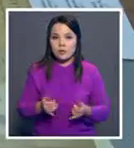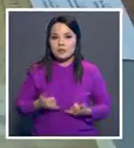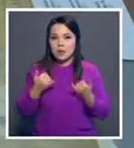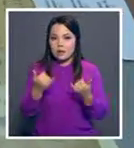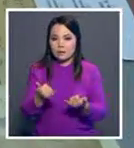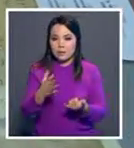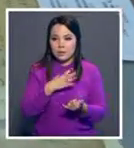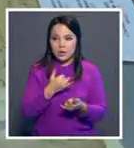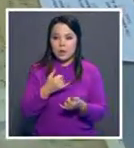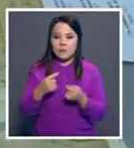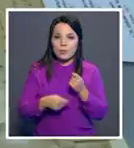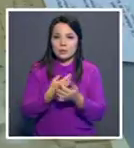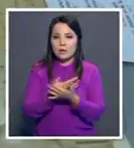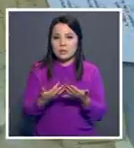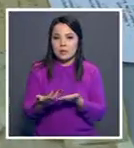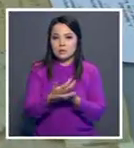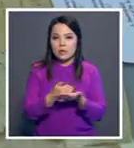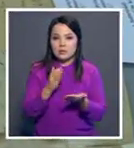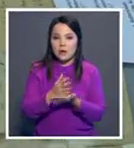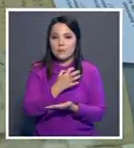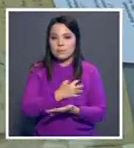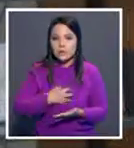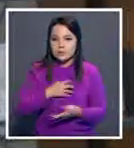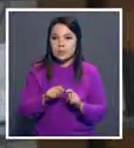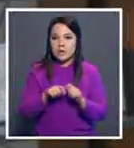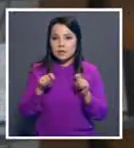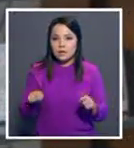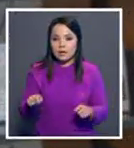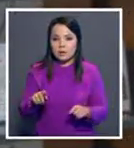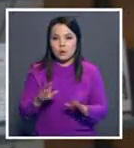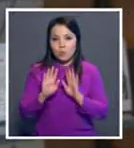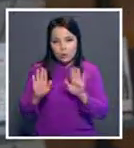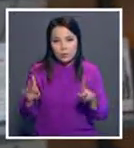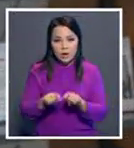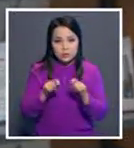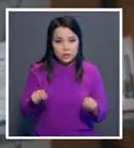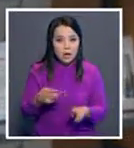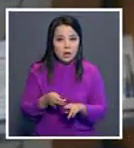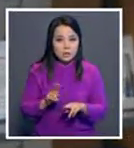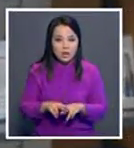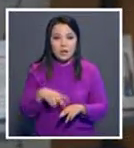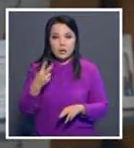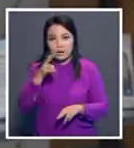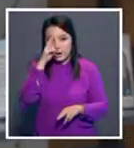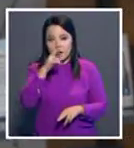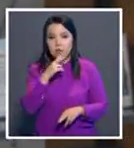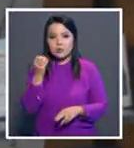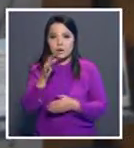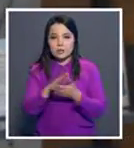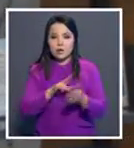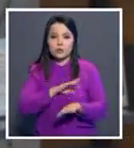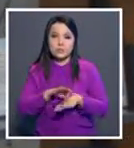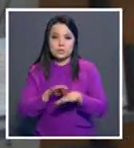арнап, мұрағаттық материалдар бар, соның негізінде көрме аштық. Ол көрме екі айға дейін